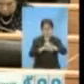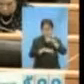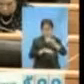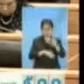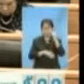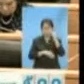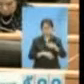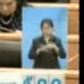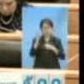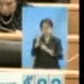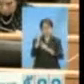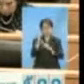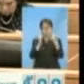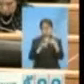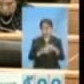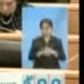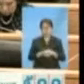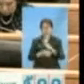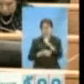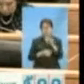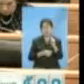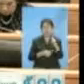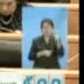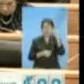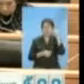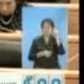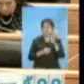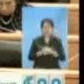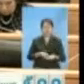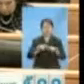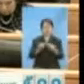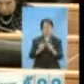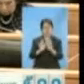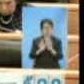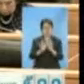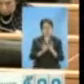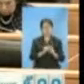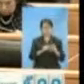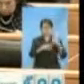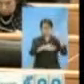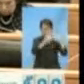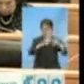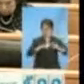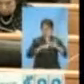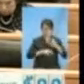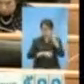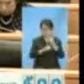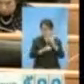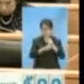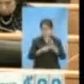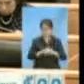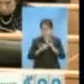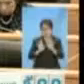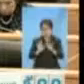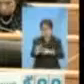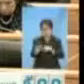ให้ครับการท่องเที่ยวก็คิดว่าการท่องเที่ยวกีฬาเขาไว้เพื่อที่จะพัฒนาเองเป็นเวลาหลาย